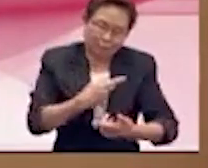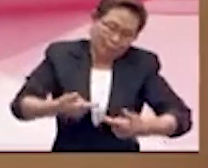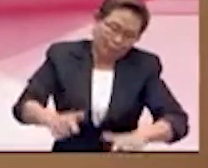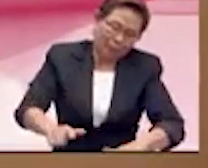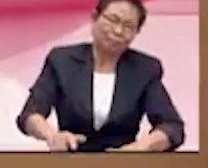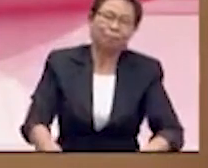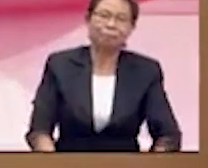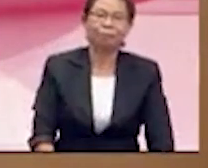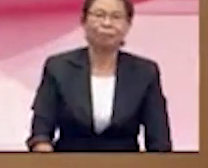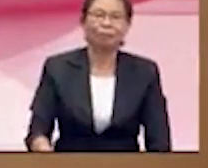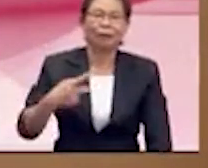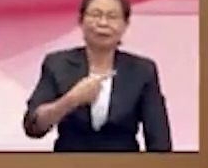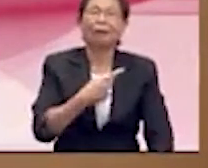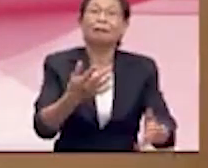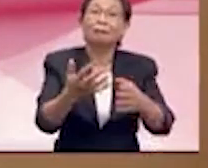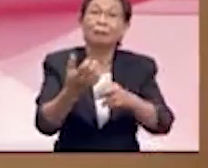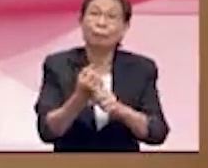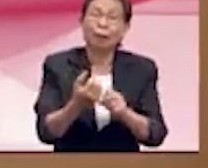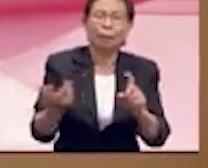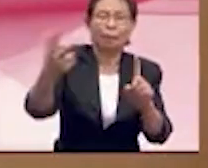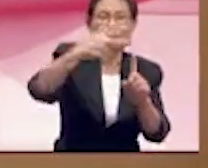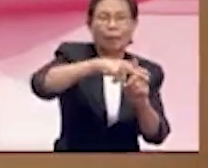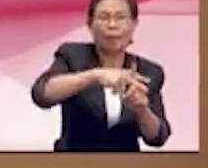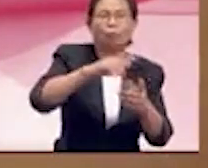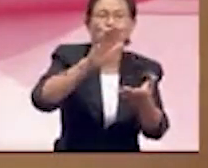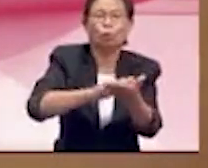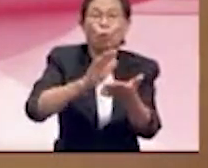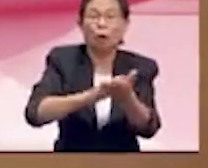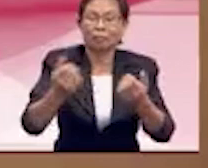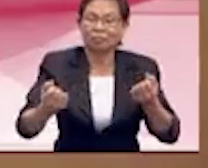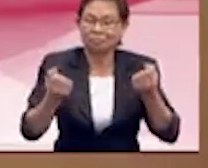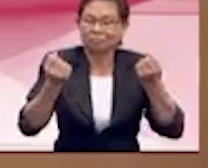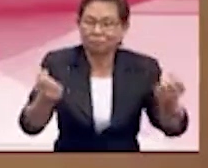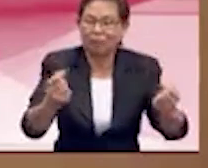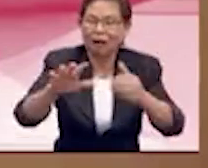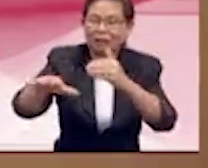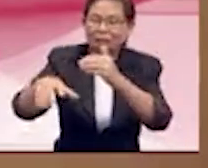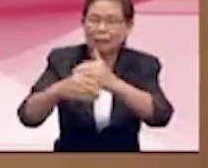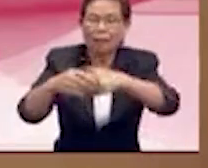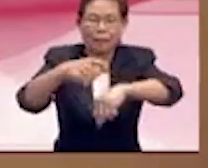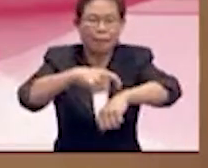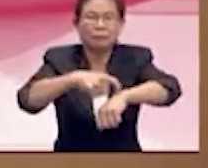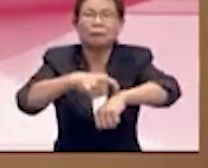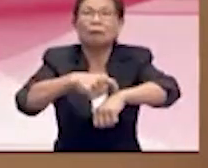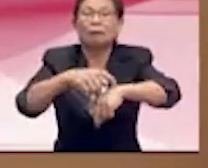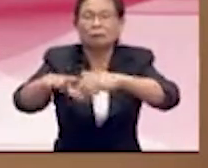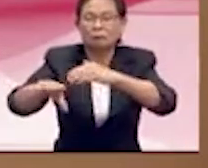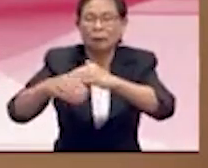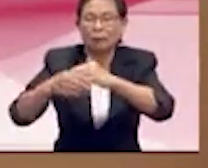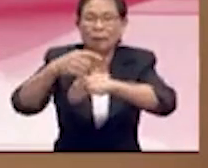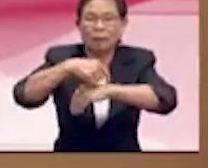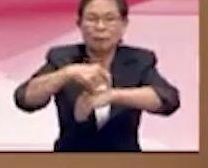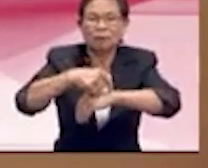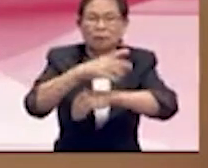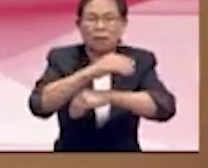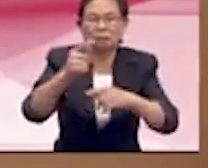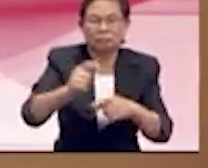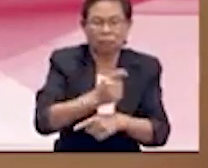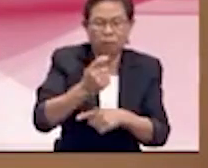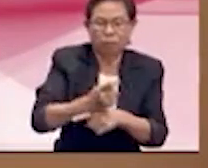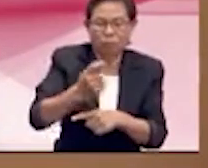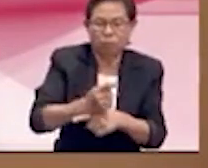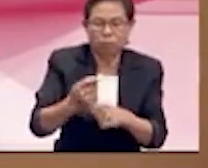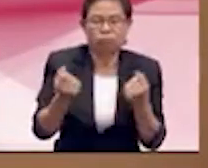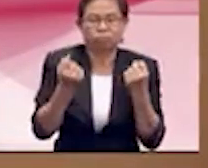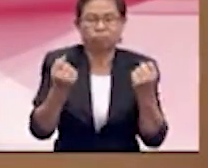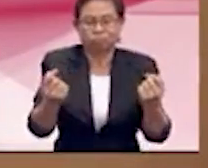Kita juga mendapat permohonan daripada sekolah memandu untuk menambahkan masa operasi dan juga latihan pemanduan